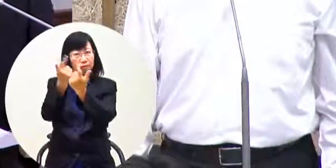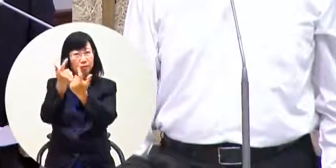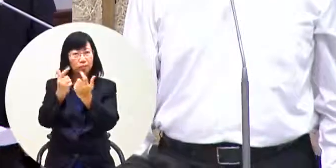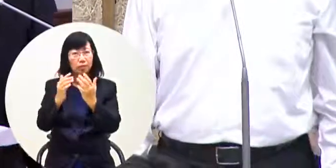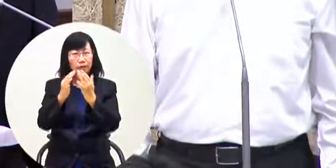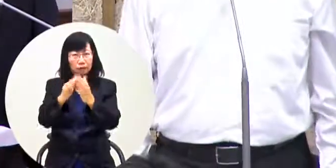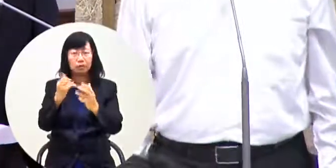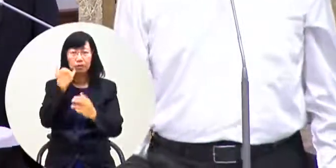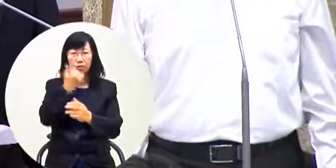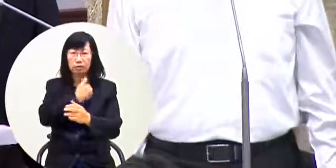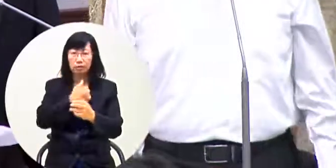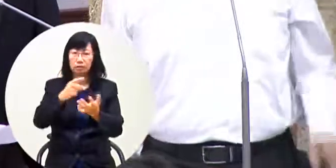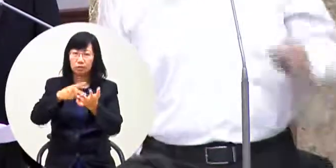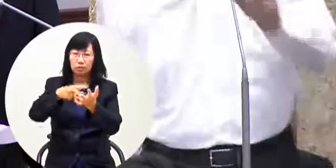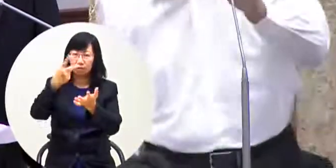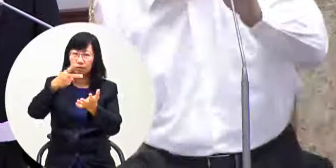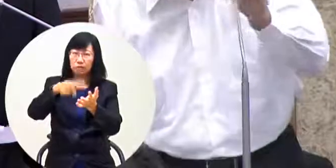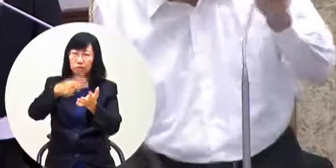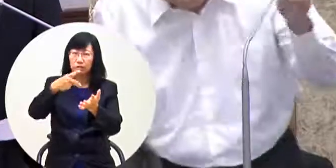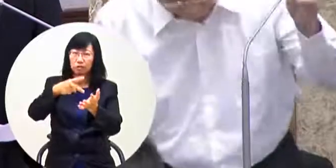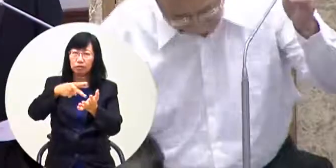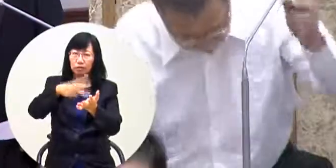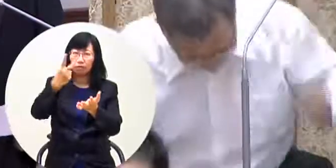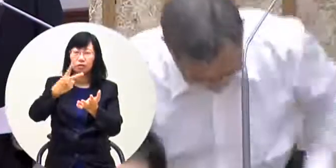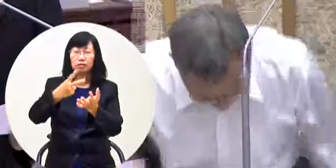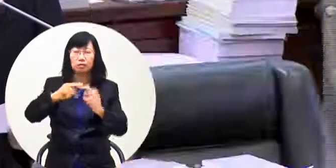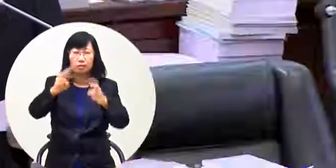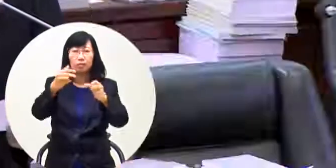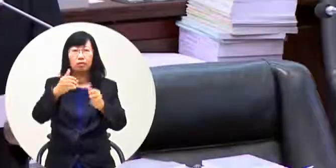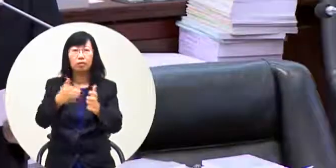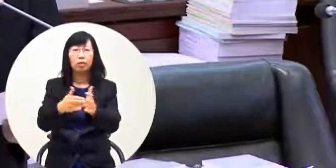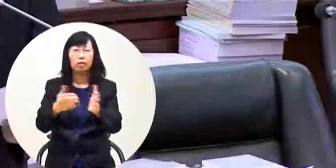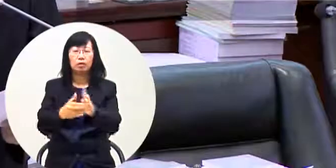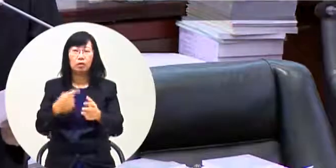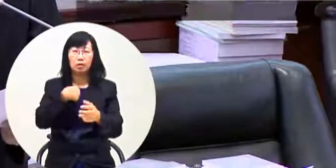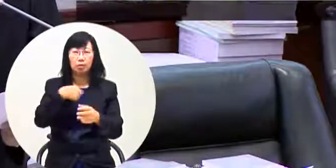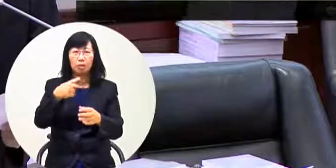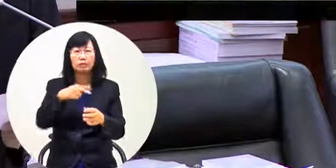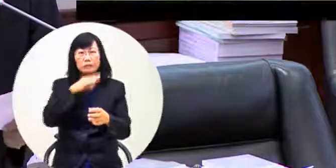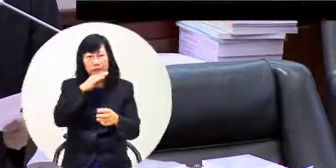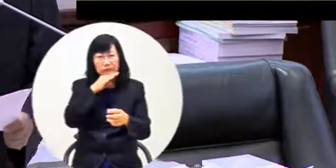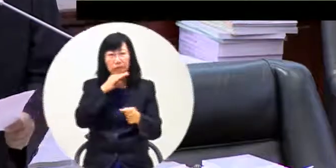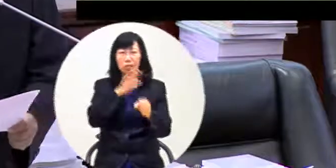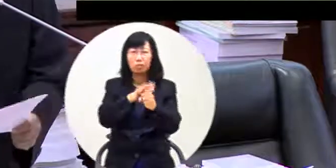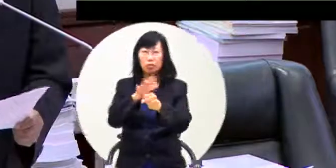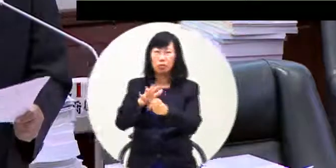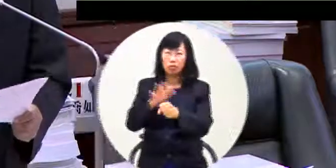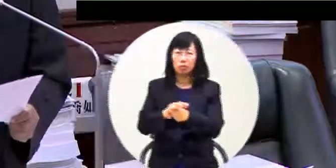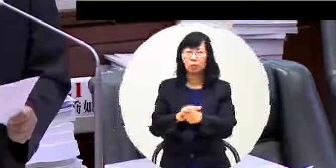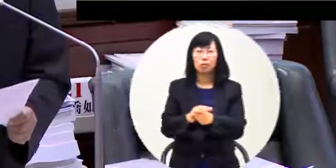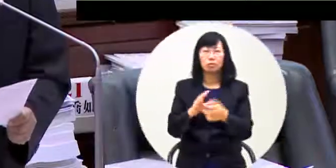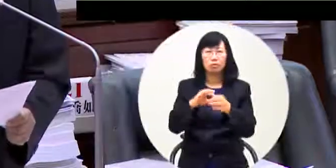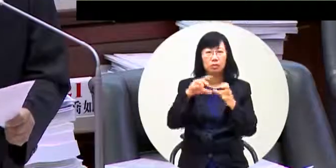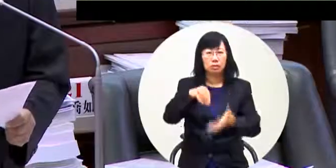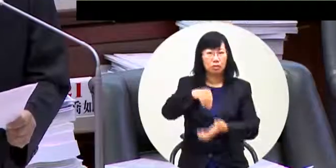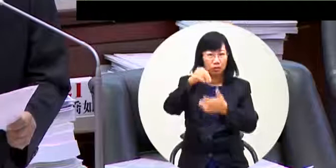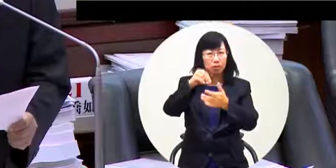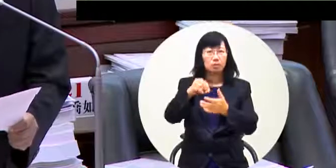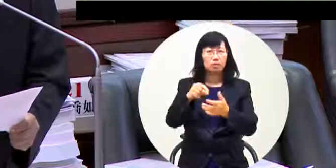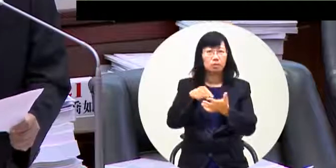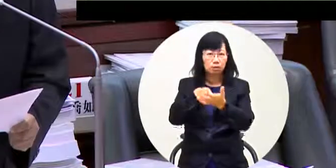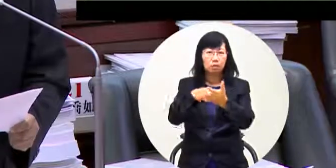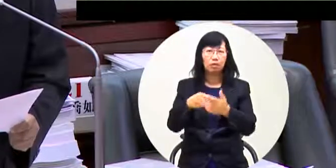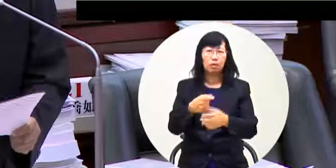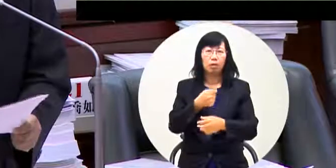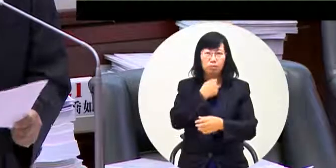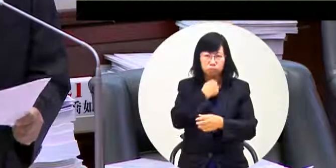补补，请坐哈，真的可怜。所以我们这个提案计划，我觉得是应当。最后一个是属于我们卫福